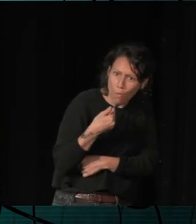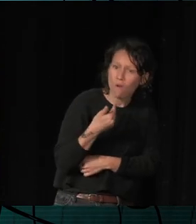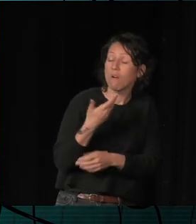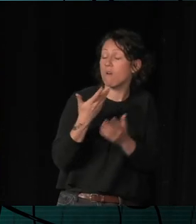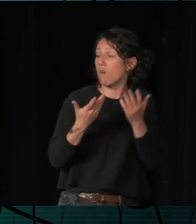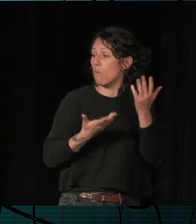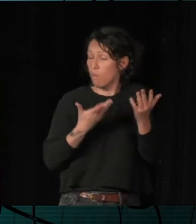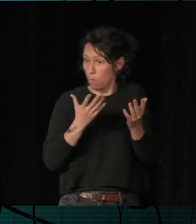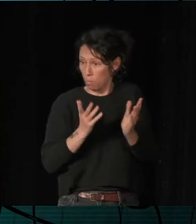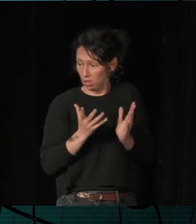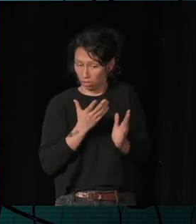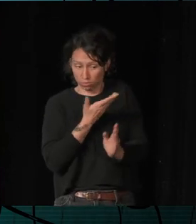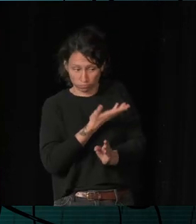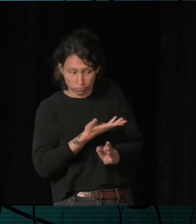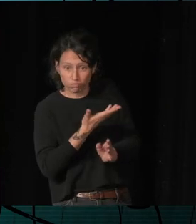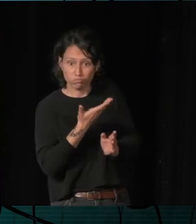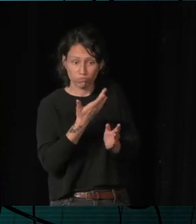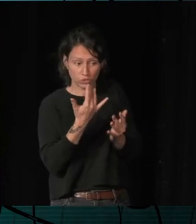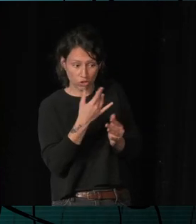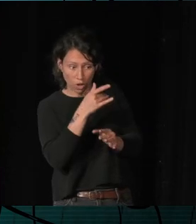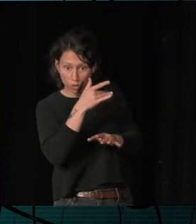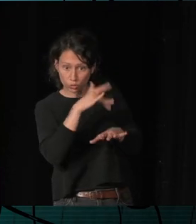résonné en vous d'une façon particulière ?